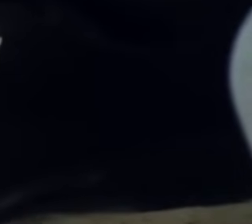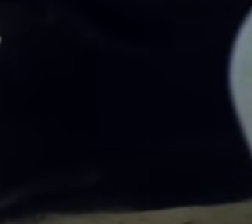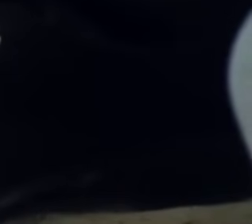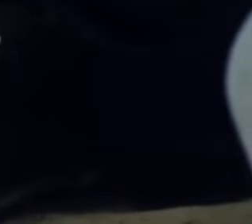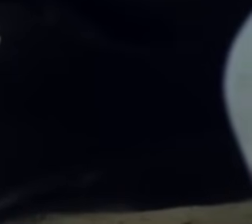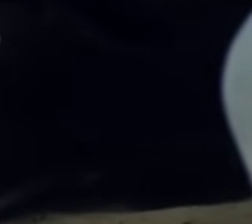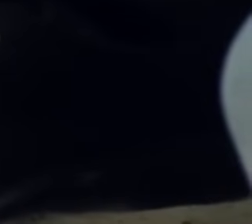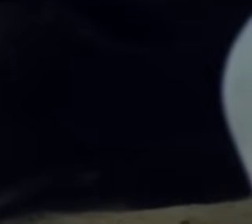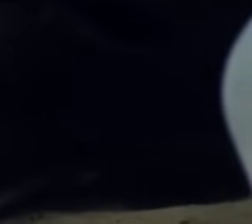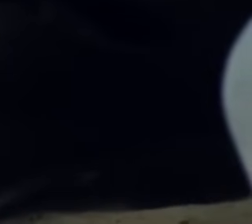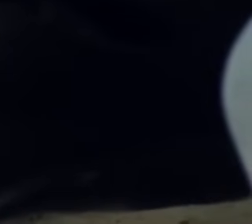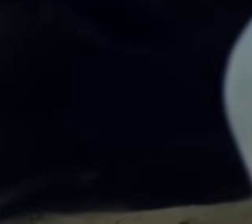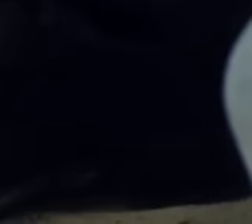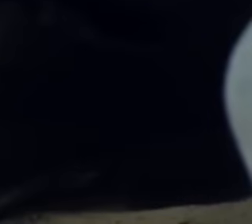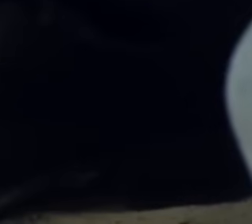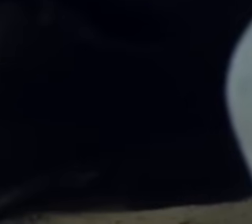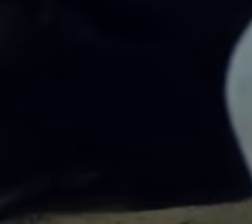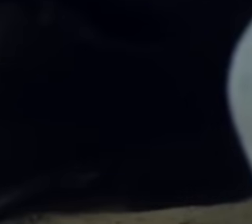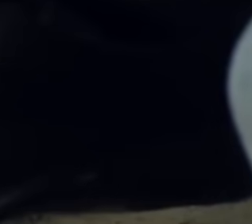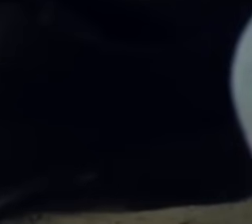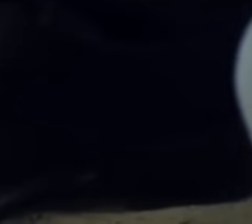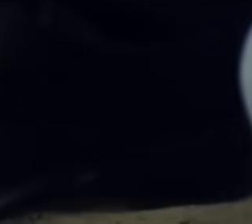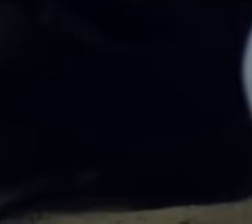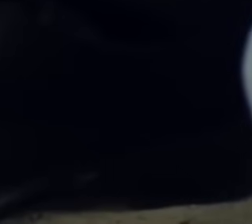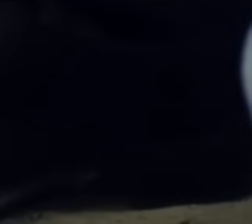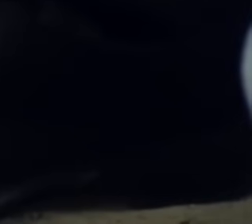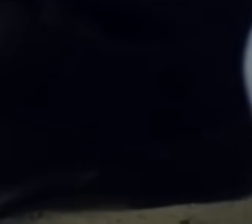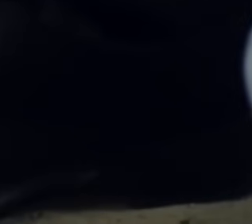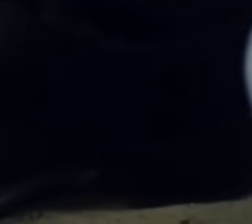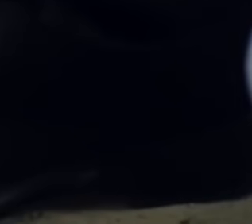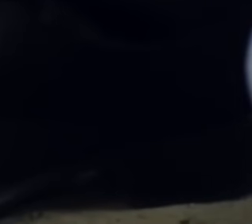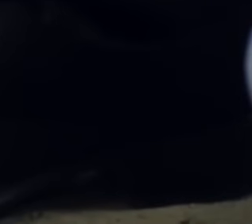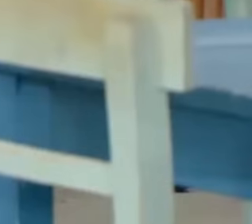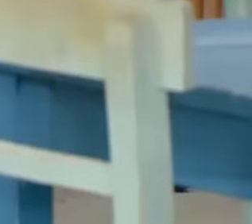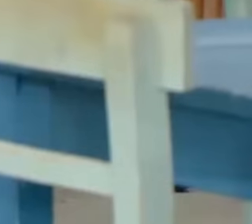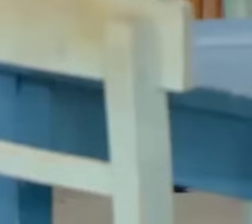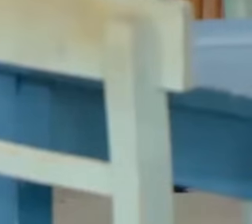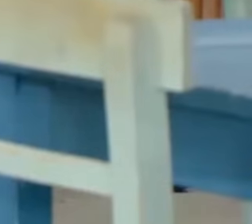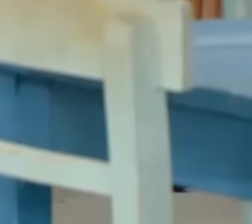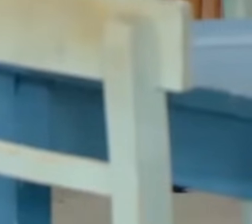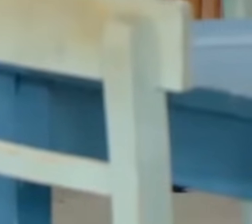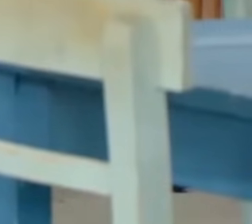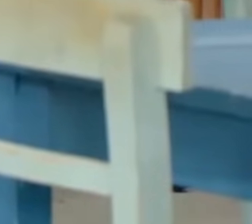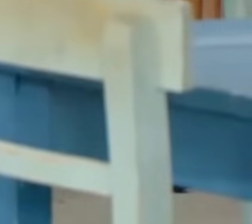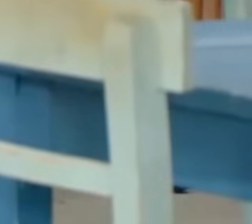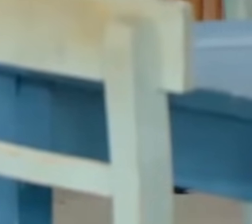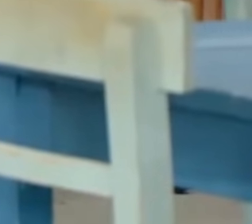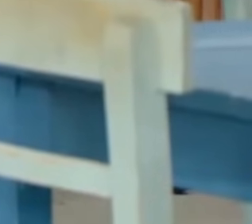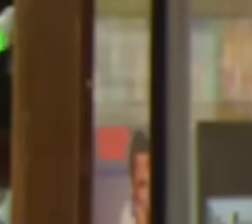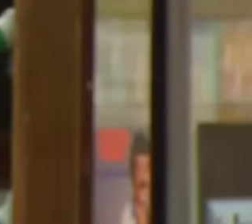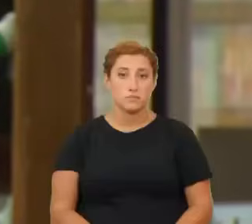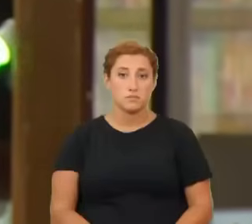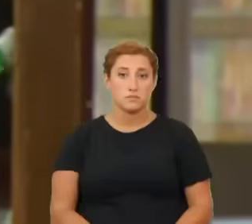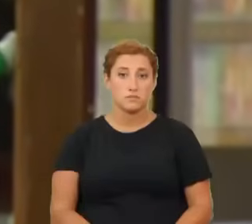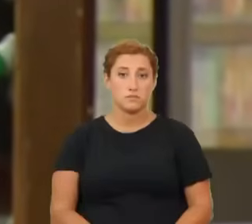kıvırıp ayakkabısının arkasına basmış. Dizine doğru uzanan alçılı ayağını uzattı. Ali üzerine keçeli kalemle